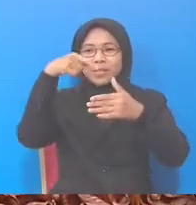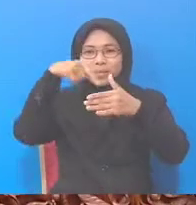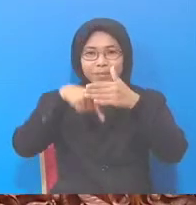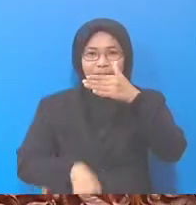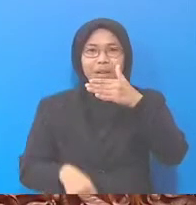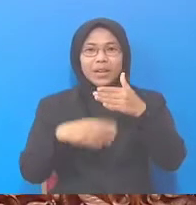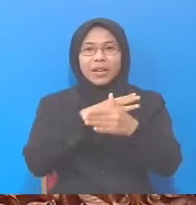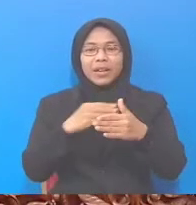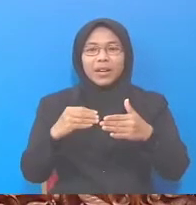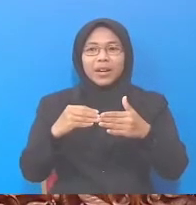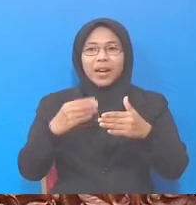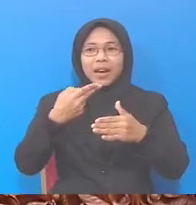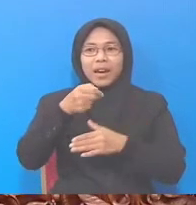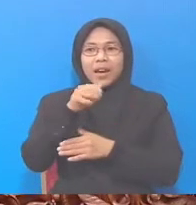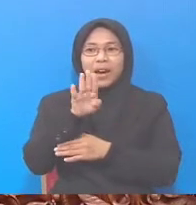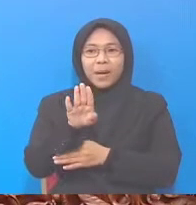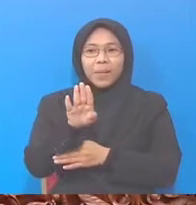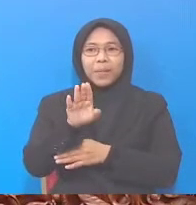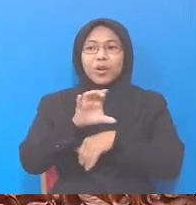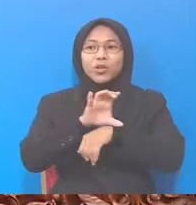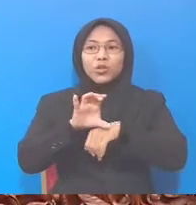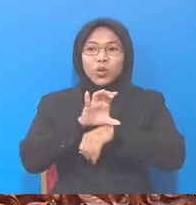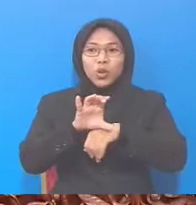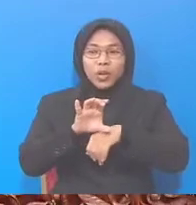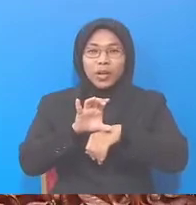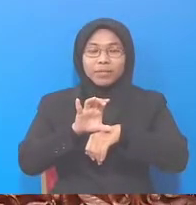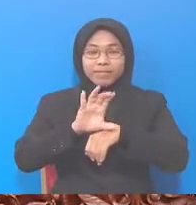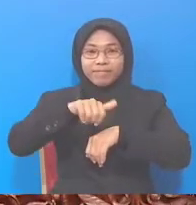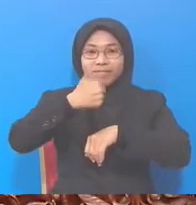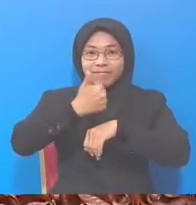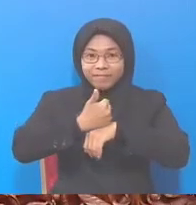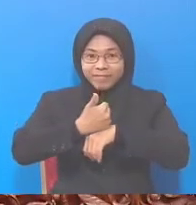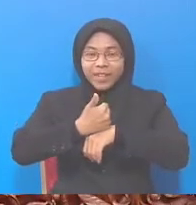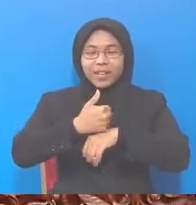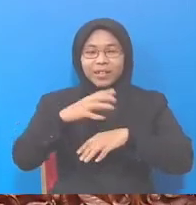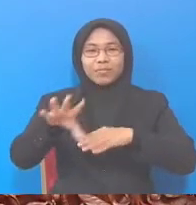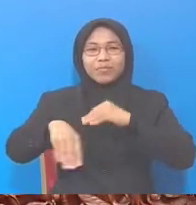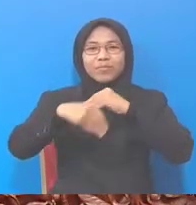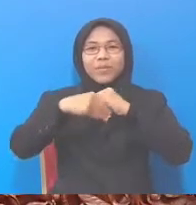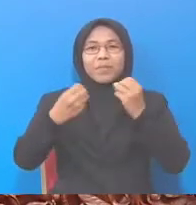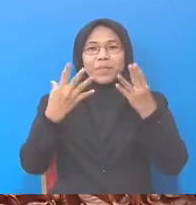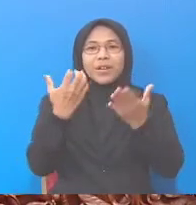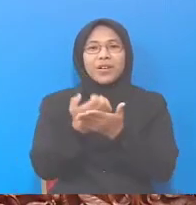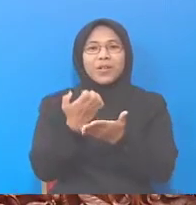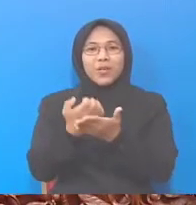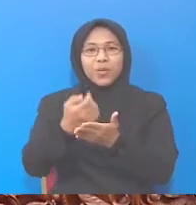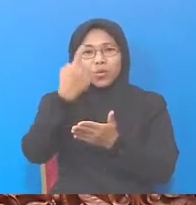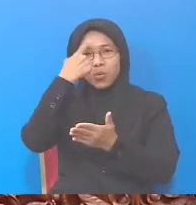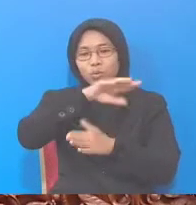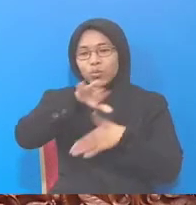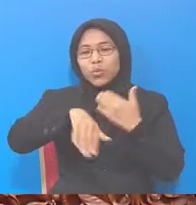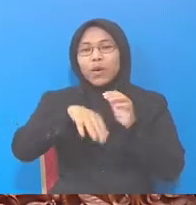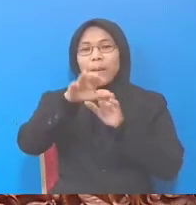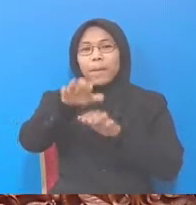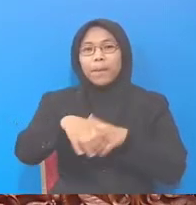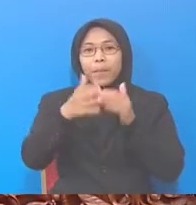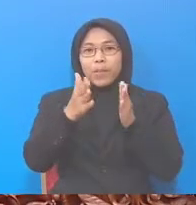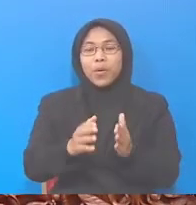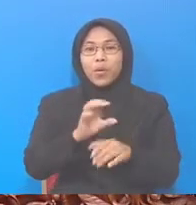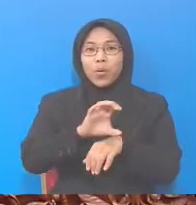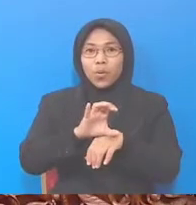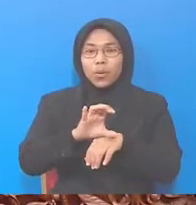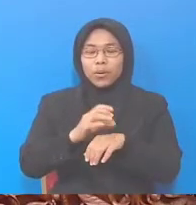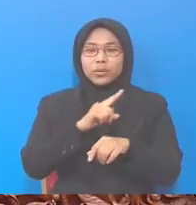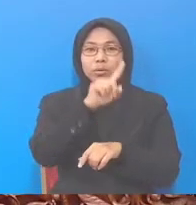semoga halal Hai hap coklat ya akan dibangun ke itu akan memberi limpahan ekonomi nah terutama kepada pekebun Koko soalnya